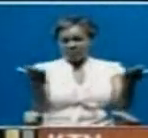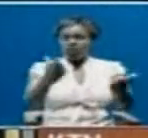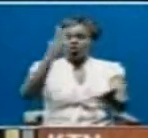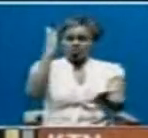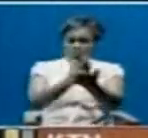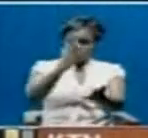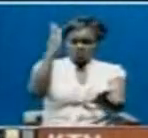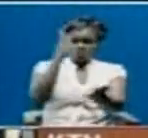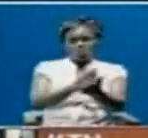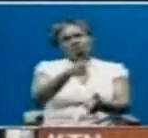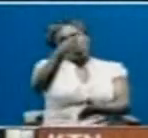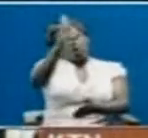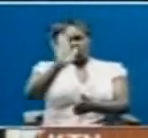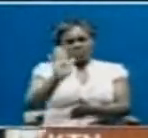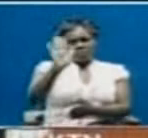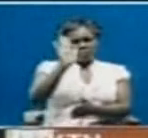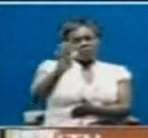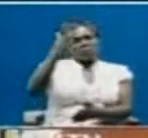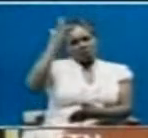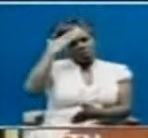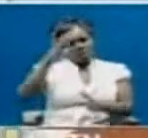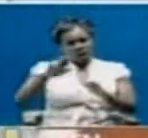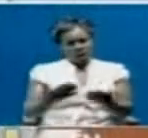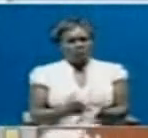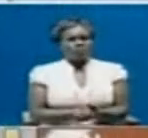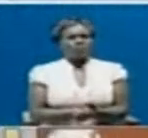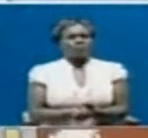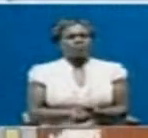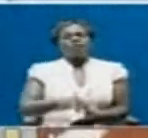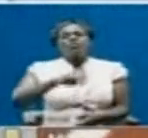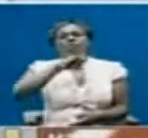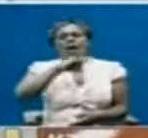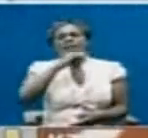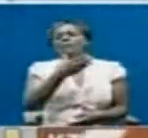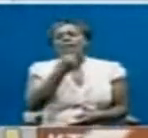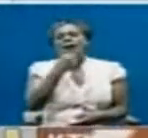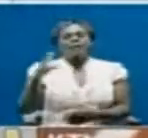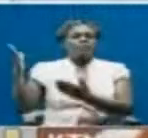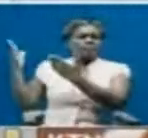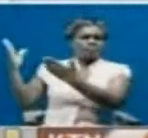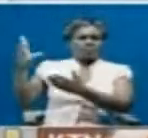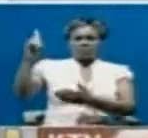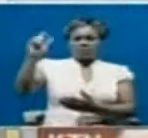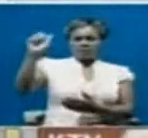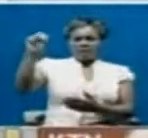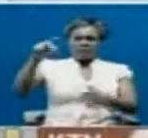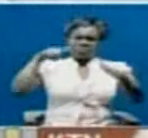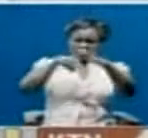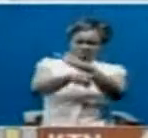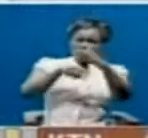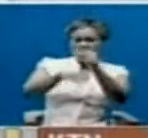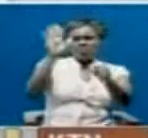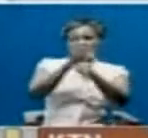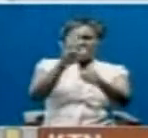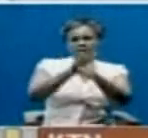inshallah Mwenyezi Mungu mwenyewe ataipanga tuone vile itakuwa. Mganda Dan Sserenkuma alicheka sana na wavu msimu huu.